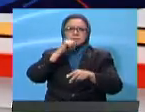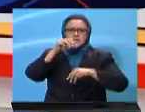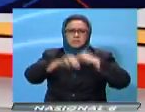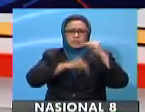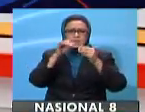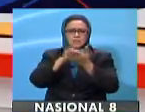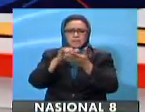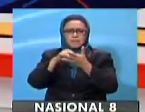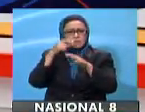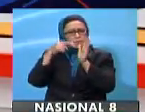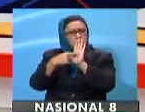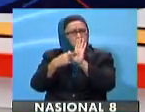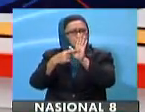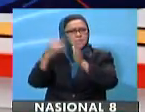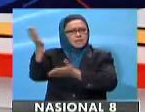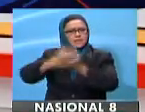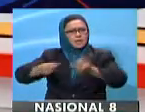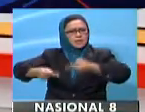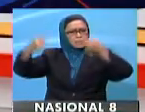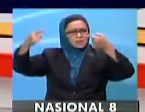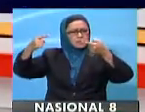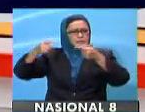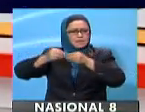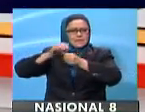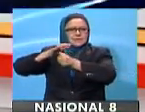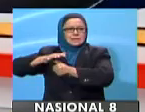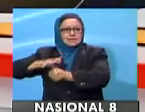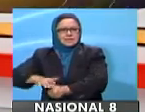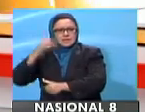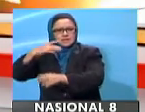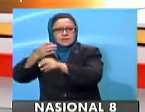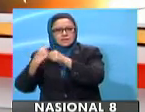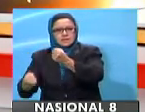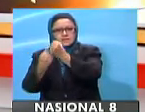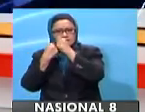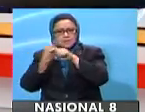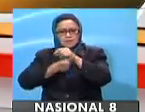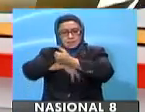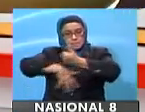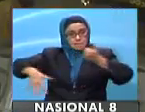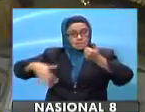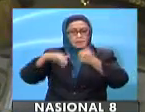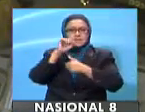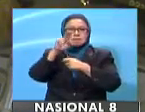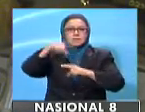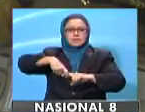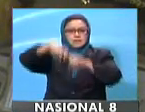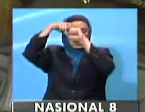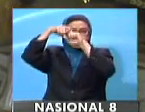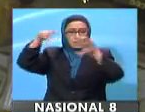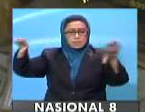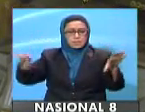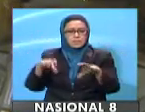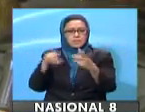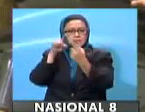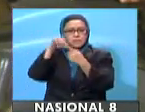pihak lawan dalam keadaan tertekan bagi meraih undi dari ahli gabungan. Isu penggantungan yang dikenakan Majlis Olimpik Asia OCA kepada